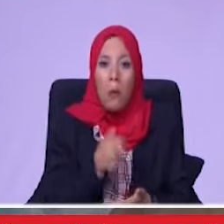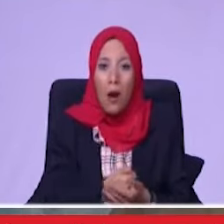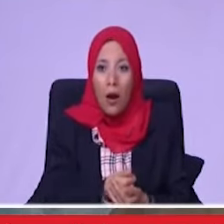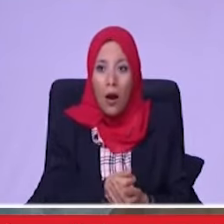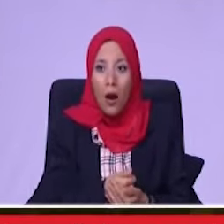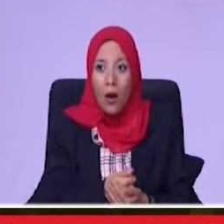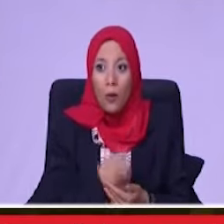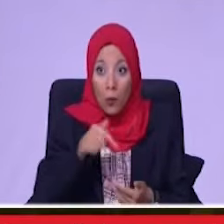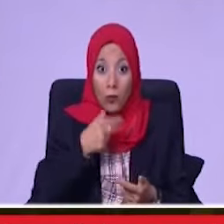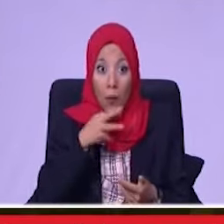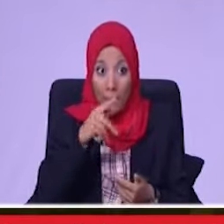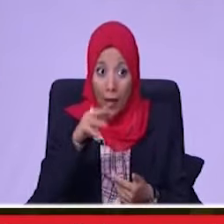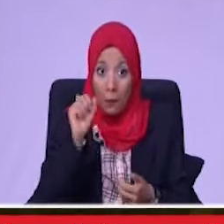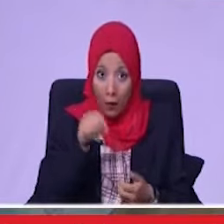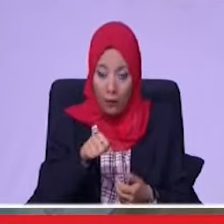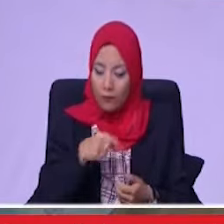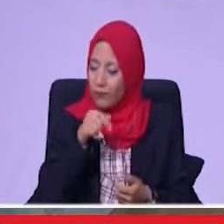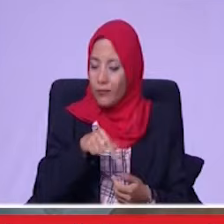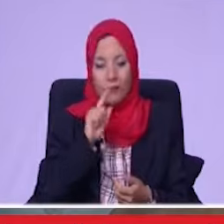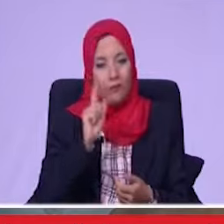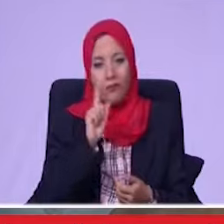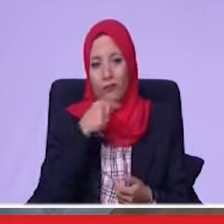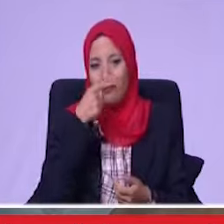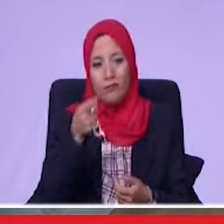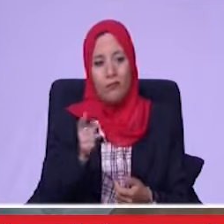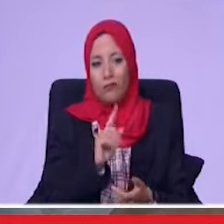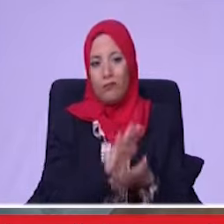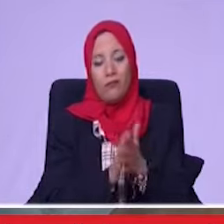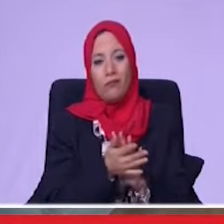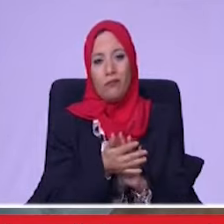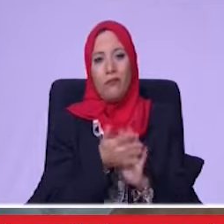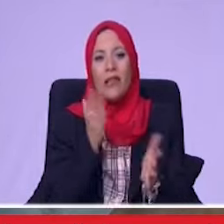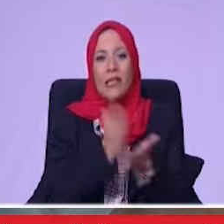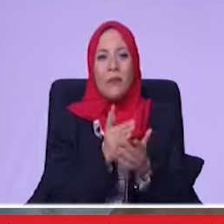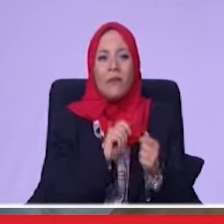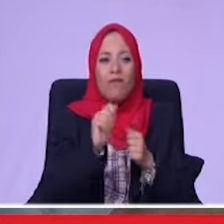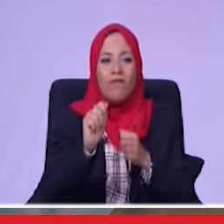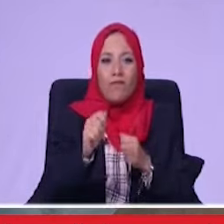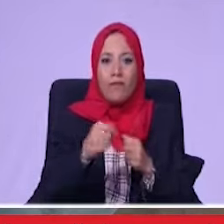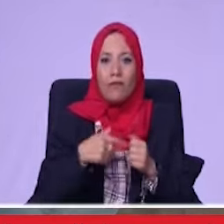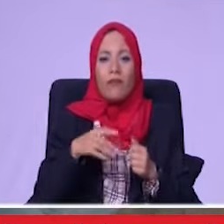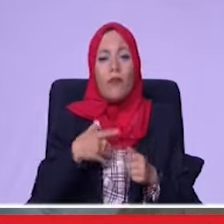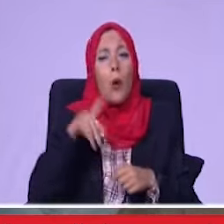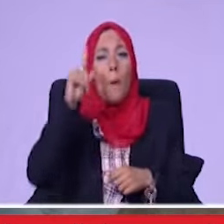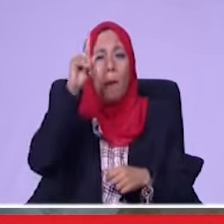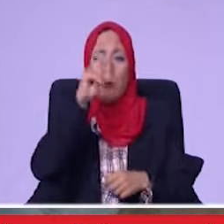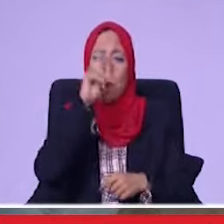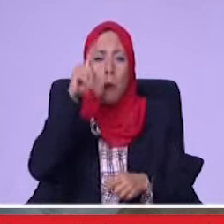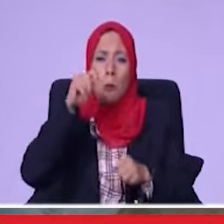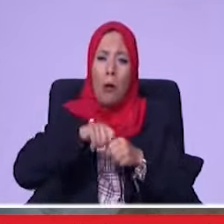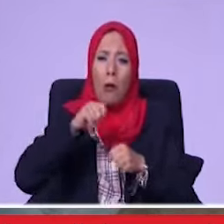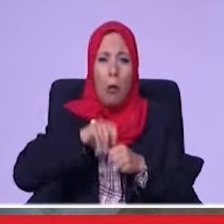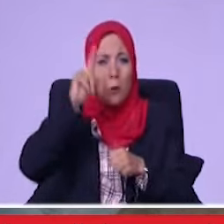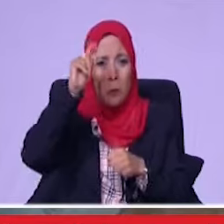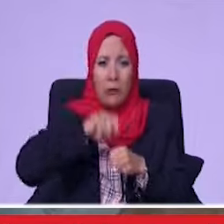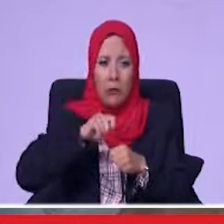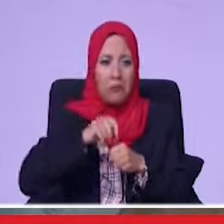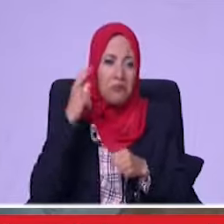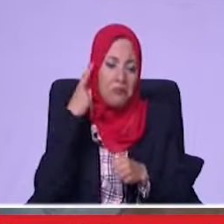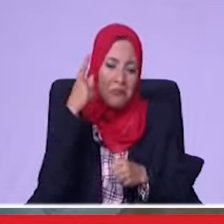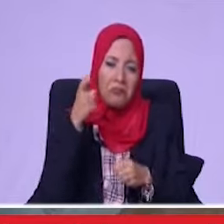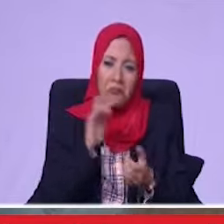ودلوقتي بيتكلم ولا ما بيتكلمش؟ لا دلوقتي لا يعني ايه اللي وصله ما بيتكلمش؟ اللي وصله بقى ديت حاجه سبحانك يا ربي. هو